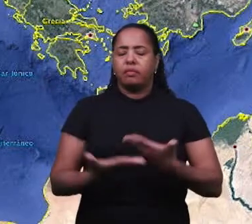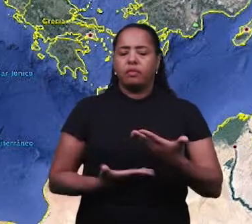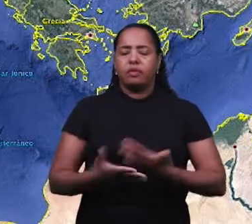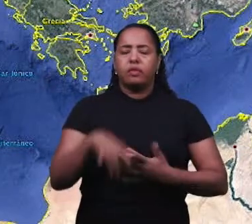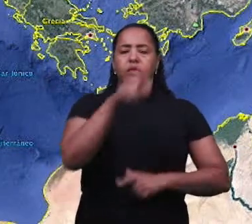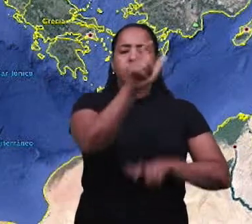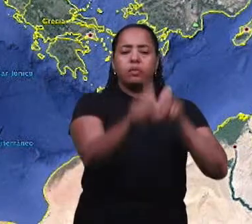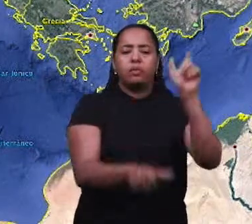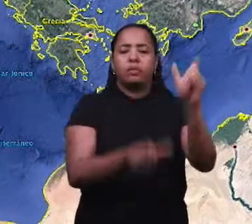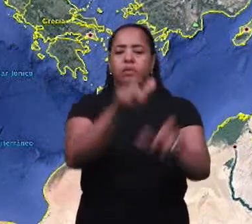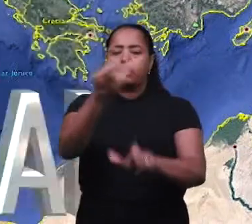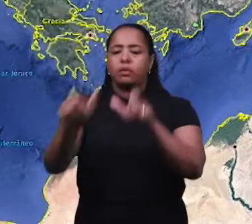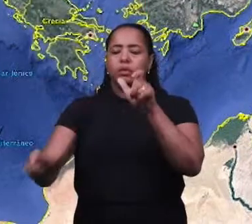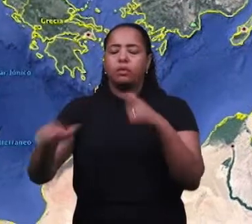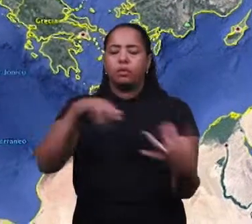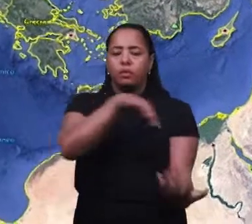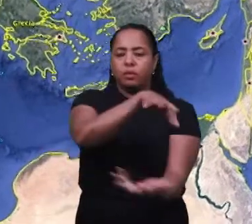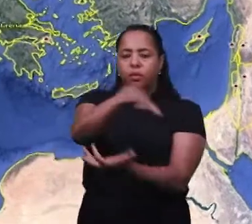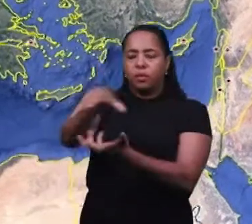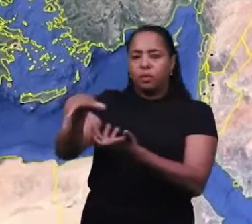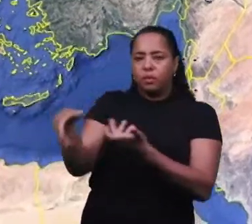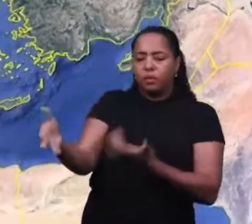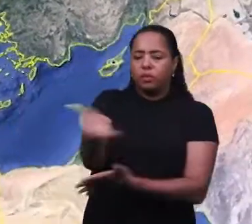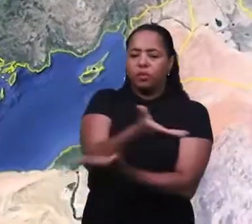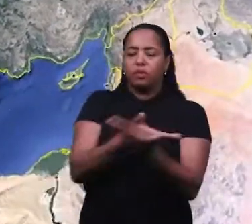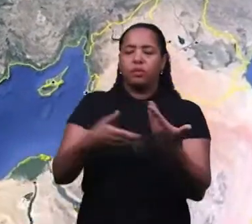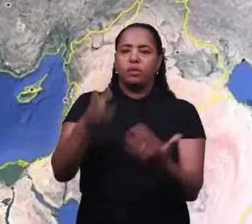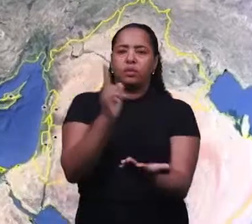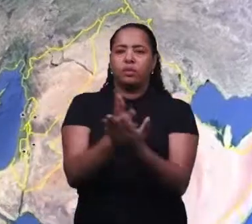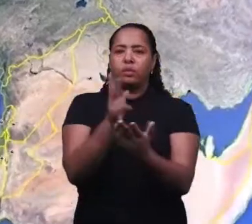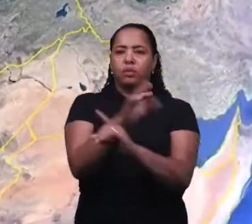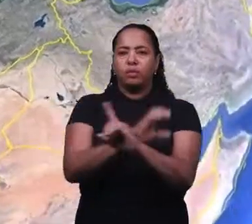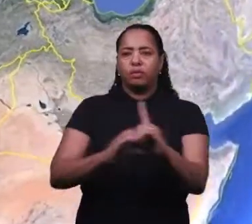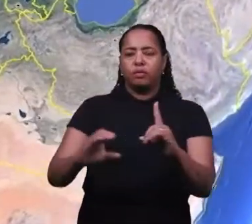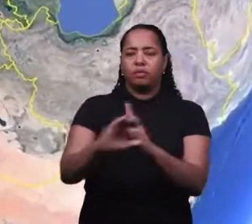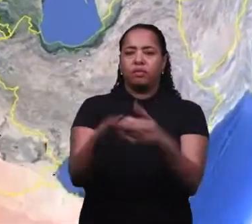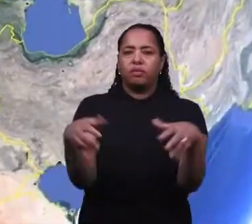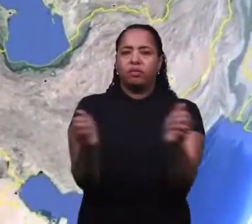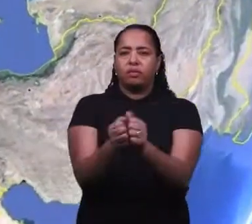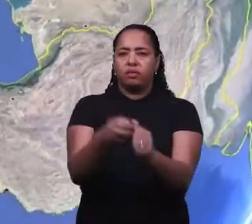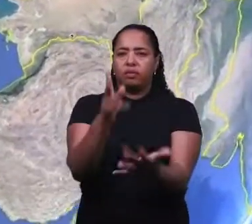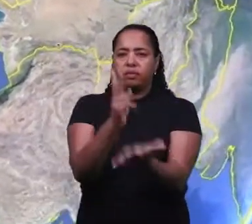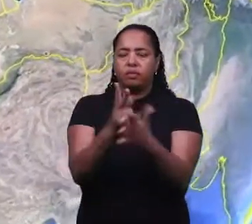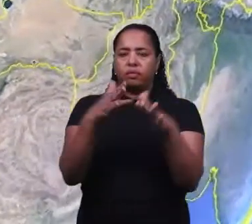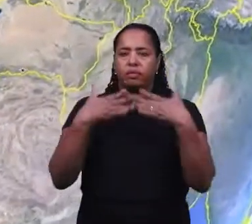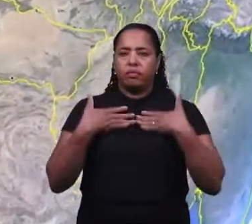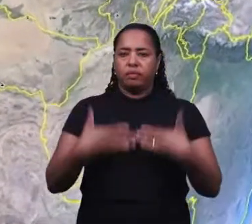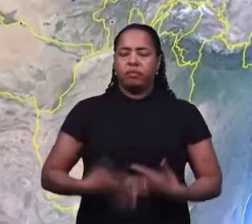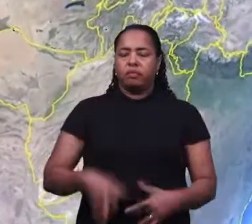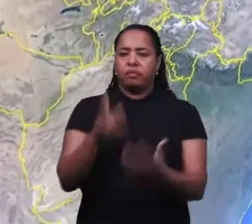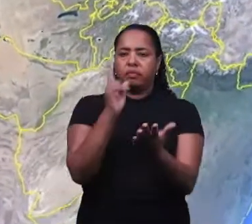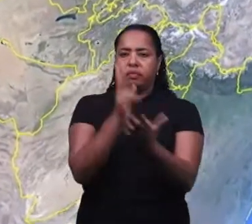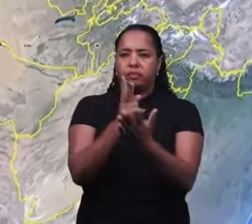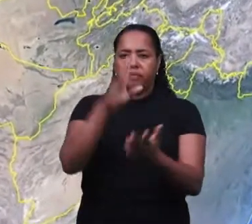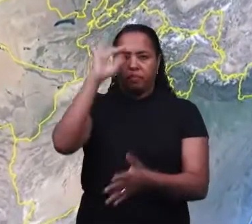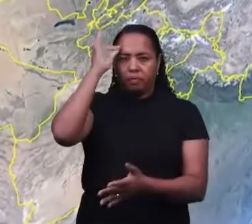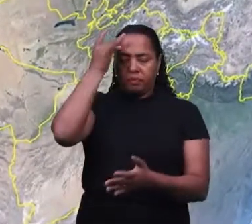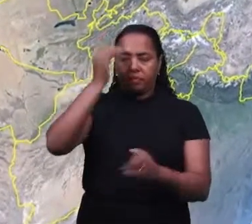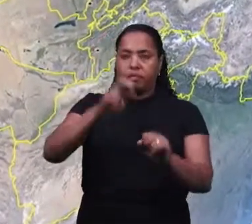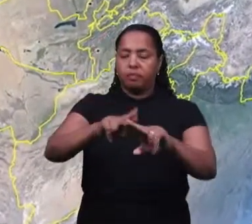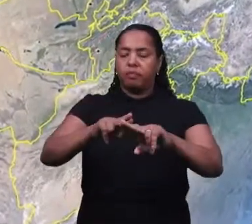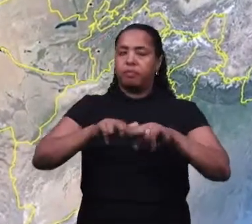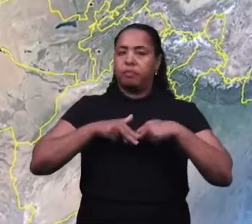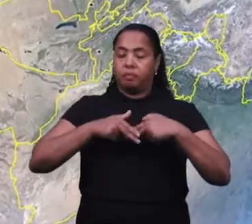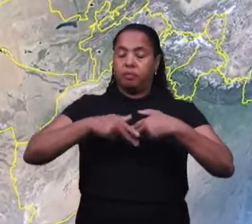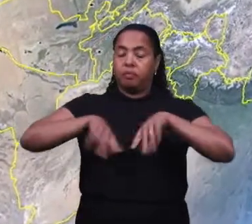Des frères et sœurs de toutes les parties du monde participent d'un même culte, ensemble, dans un même corps et dans un même